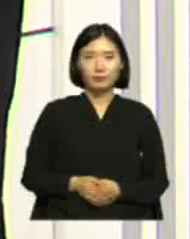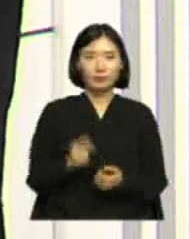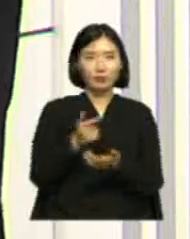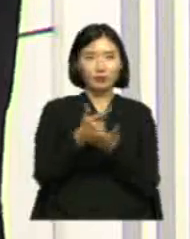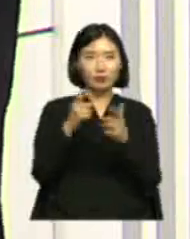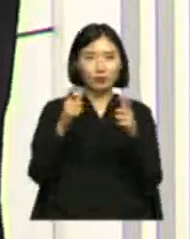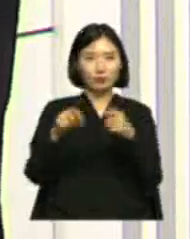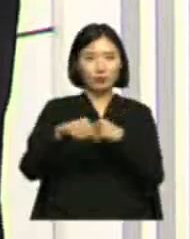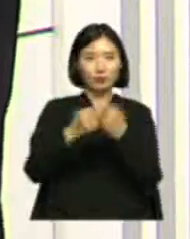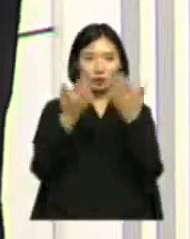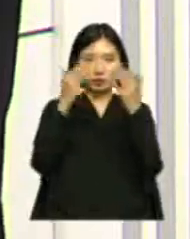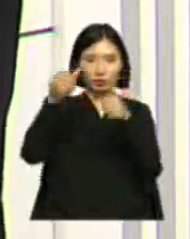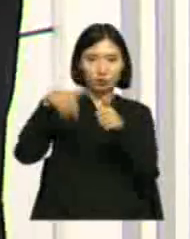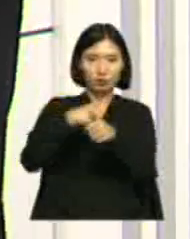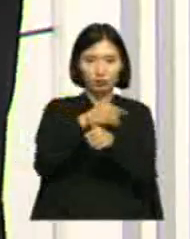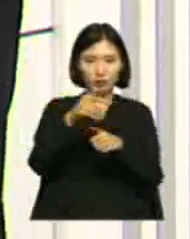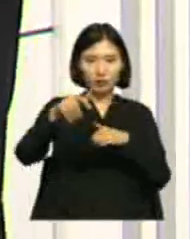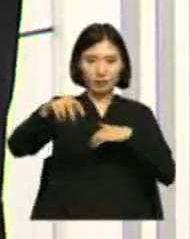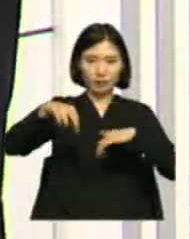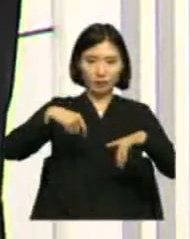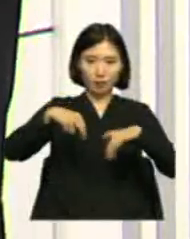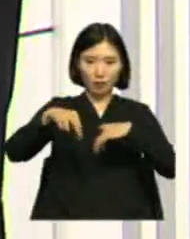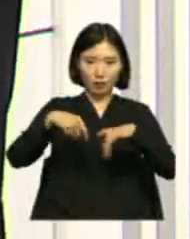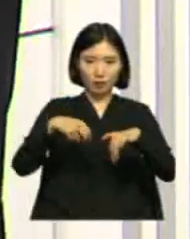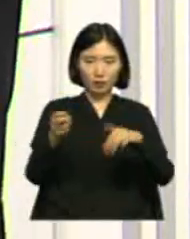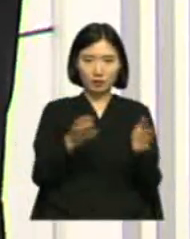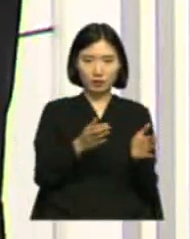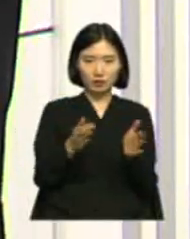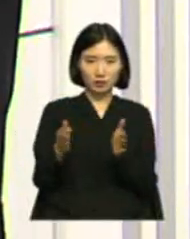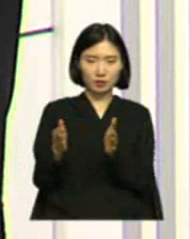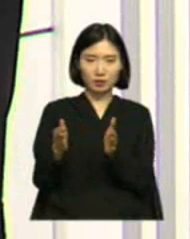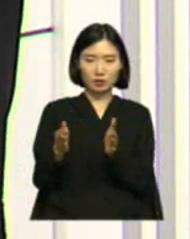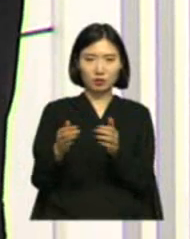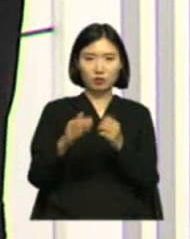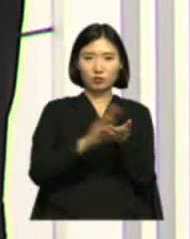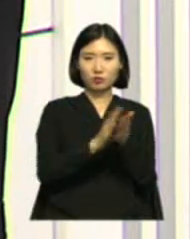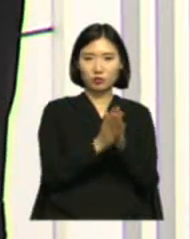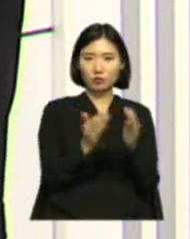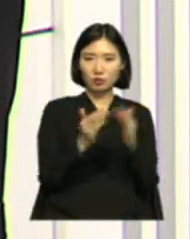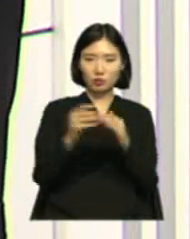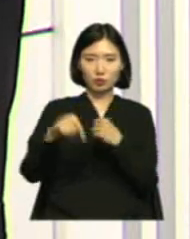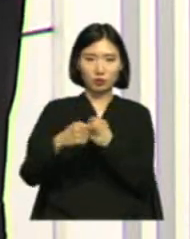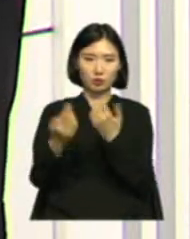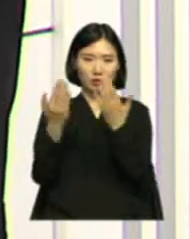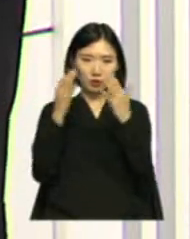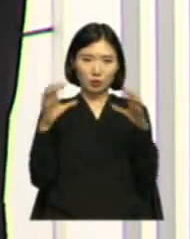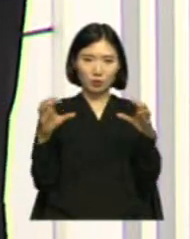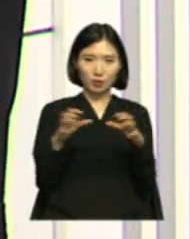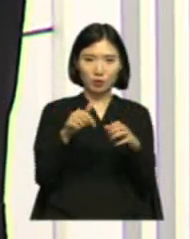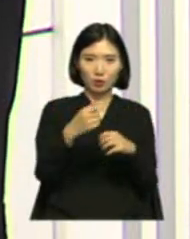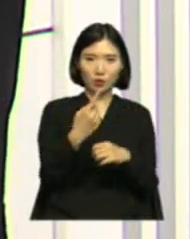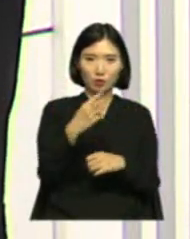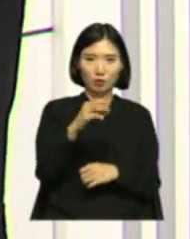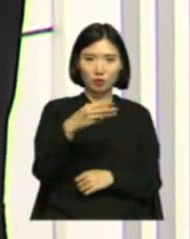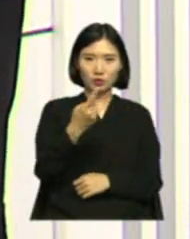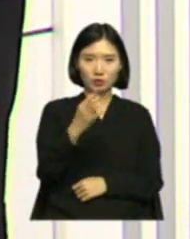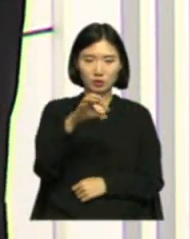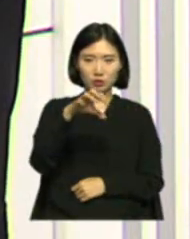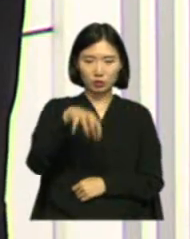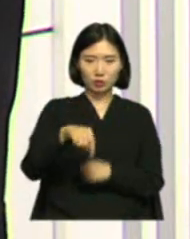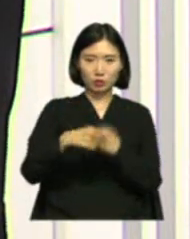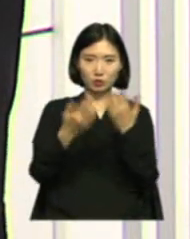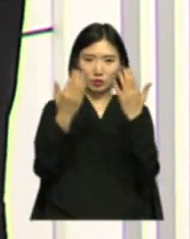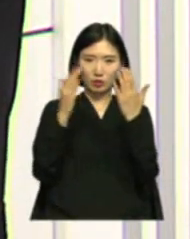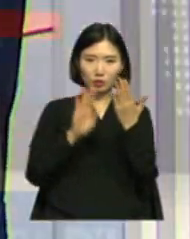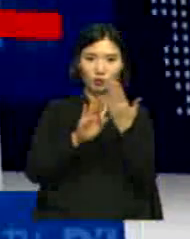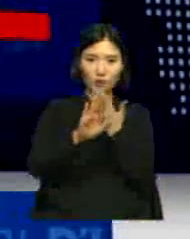노원구가 초등학교 주변 보행로를 정비 합니다 대상지는 유치원과 초등학교가 밀집한 공릉동 연 촌 초등학교 일대